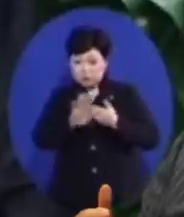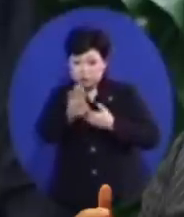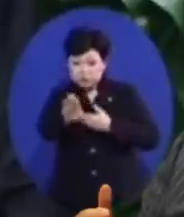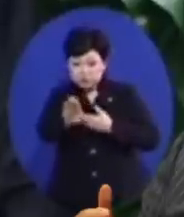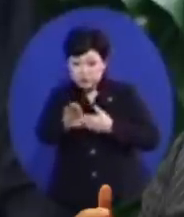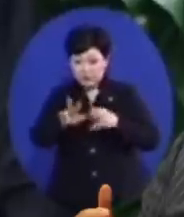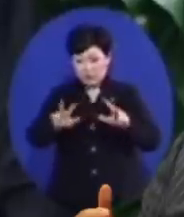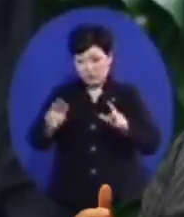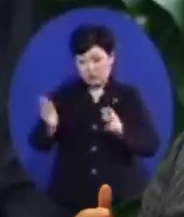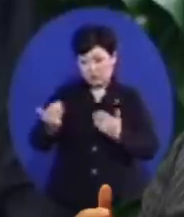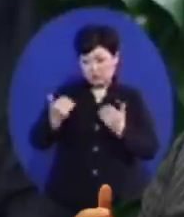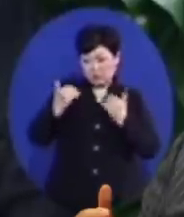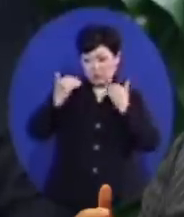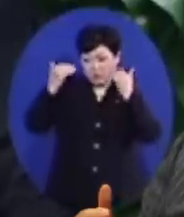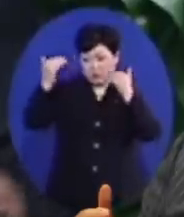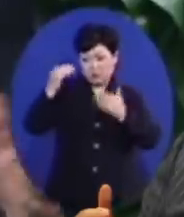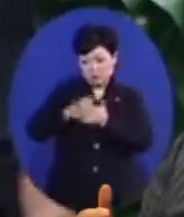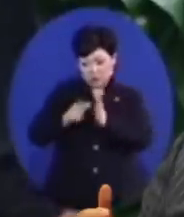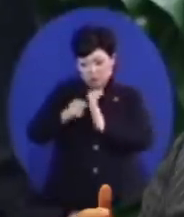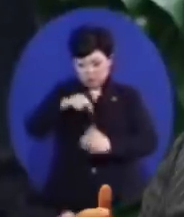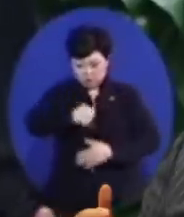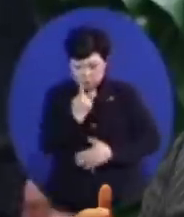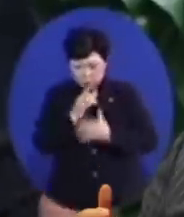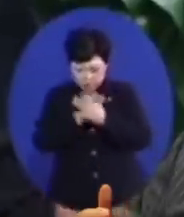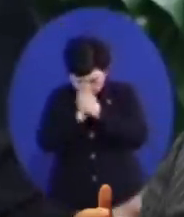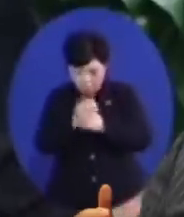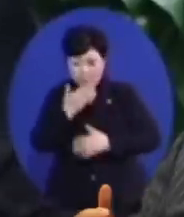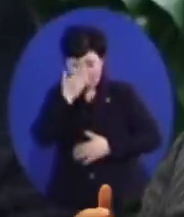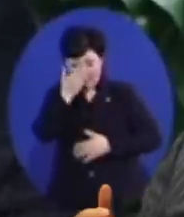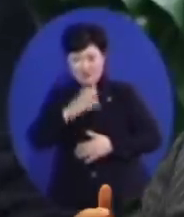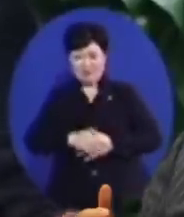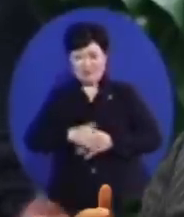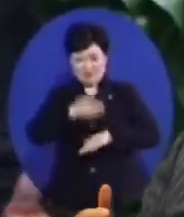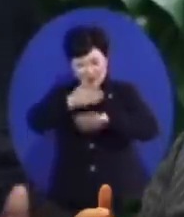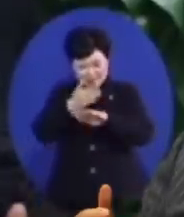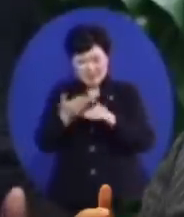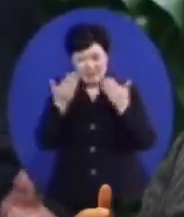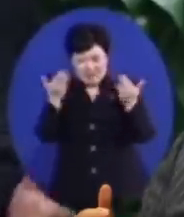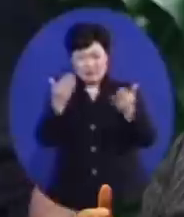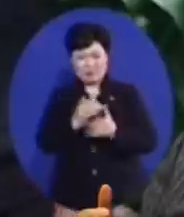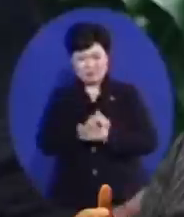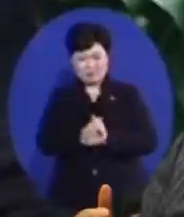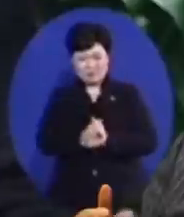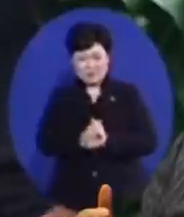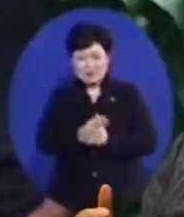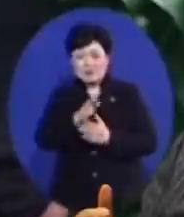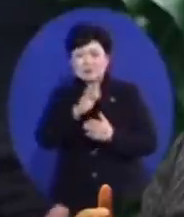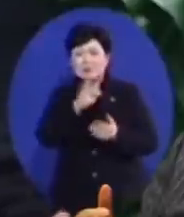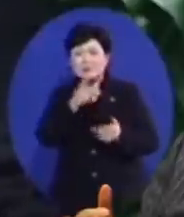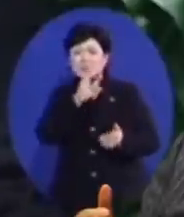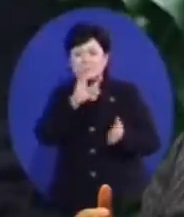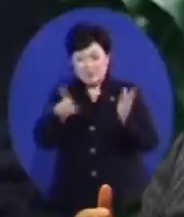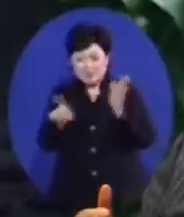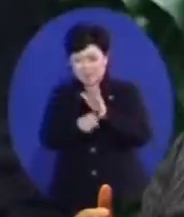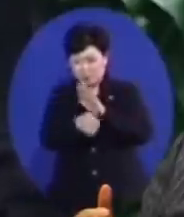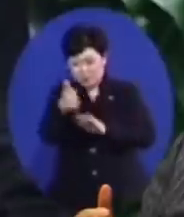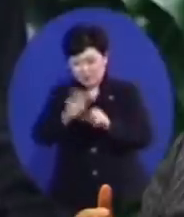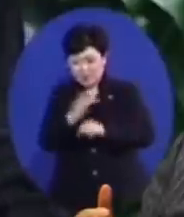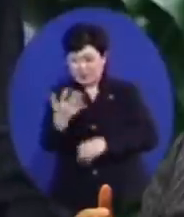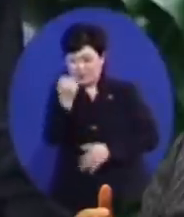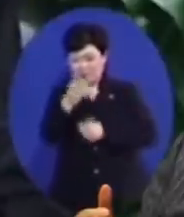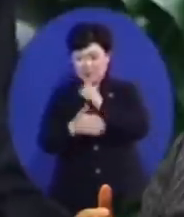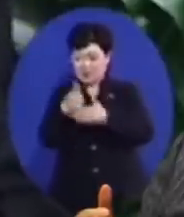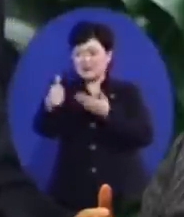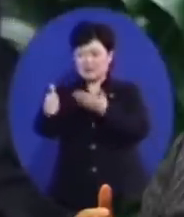자랄 만할 때에서 자기 스스로 기도도 하고 감사도 하고 믿고 소망, 사랑을 가질 수 있게 되면